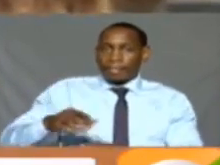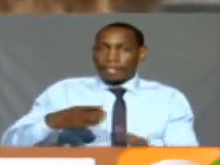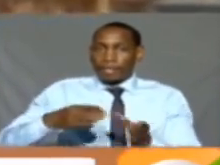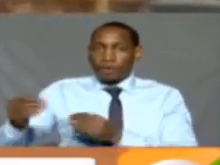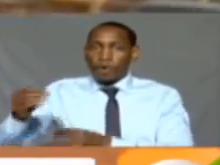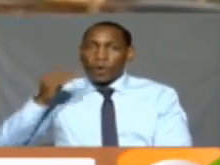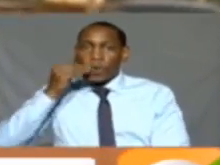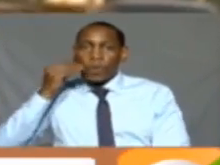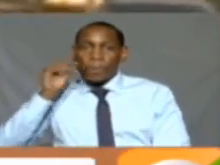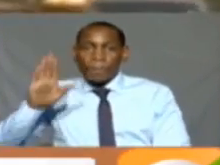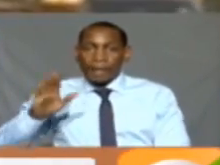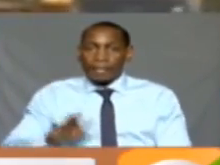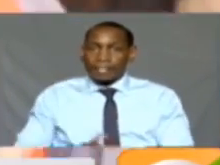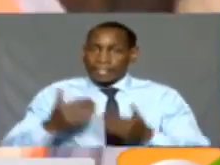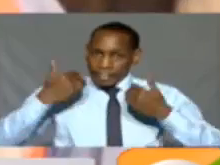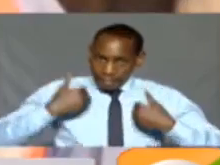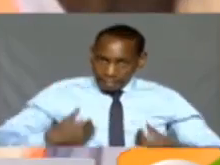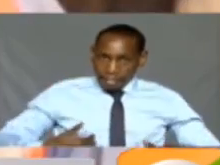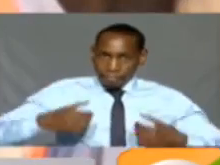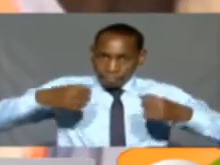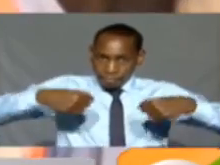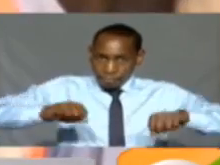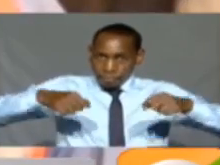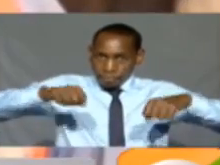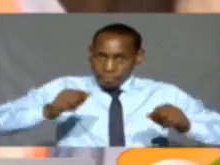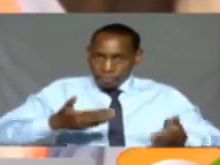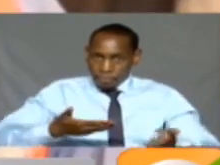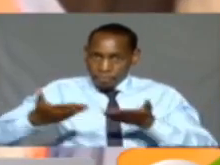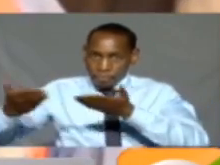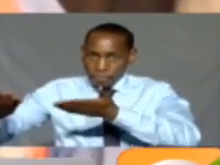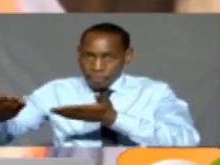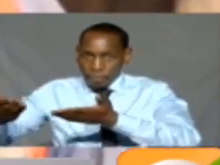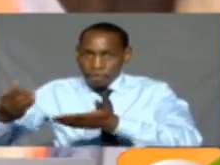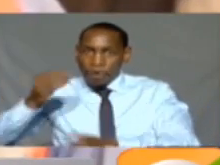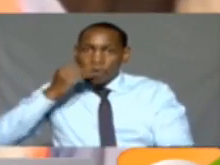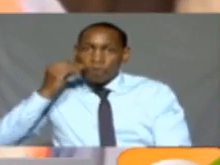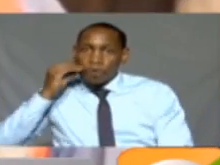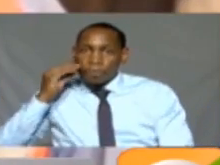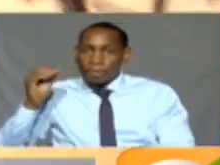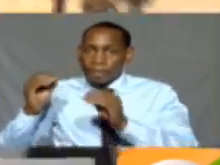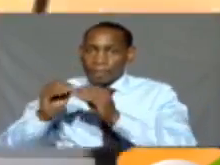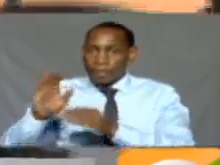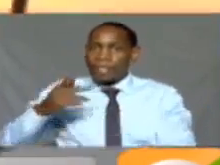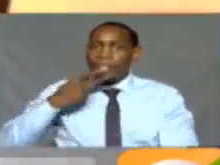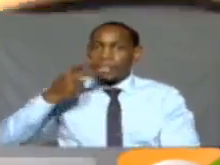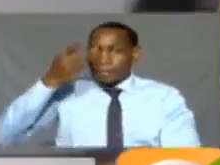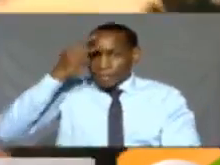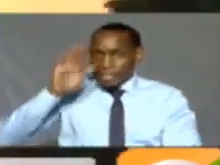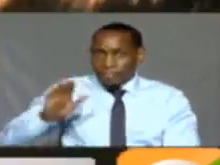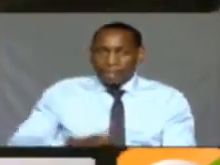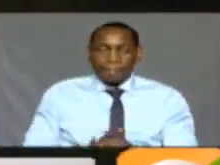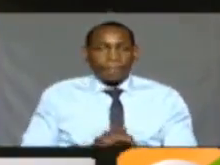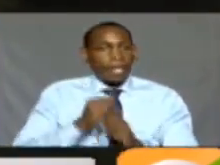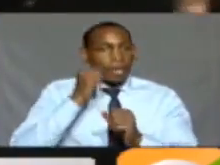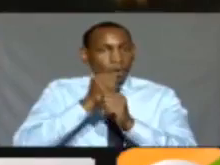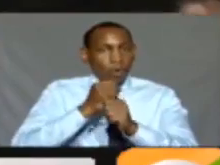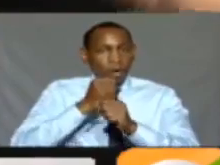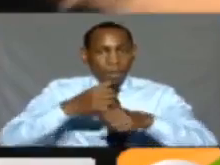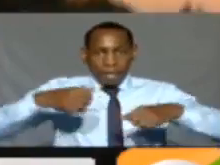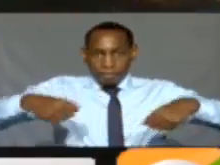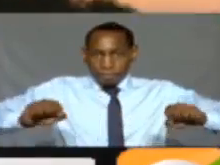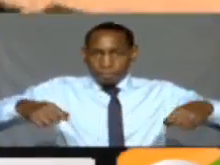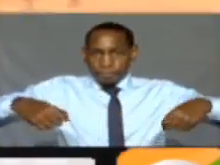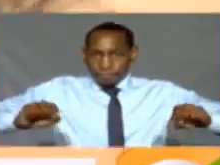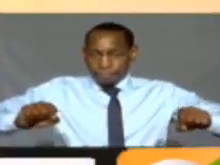kwao, mimi mwenyewe napeleka paka kwao paka nakutana na wasasi yake. Kazi ya